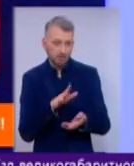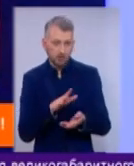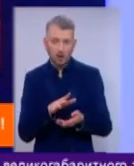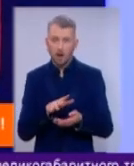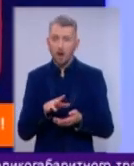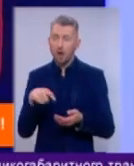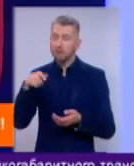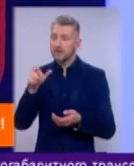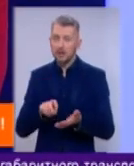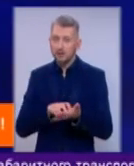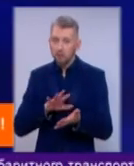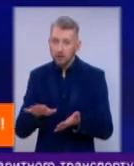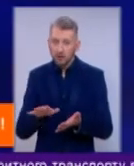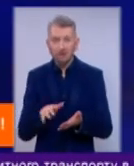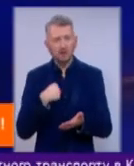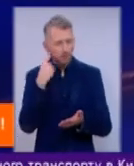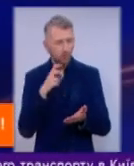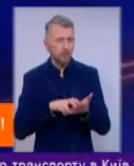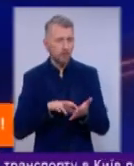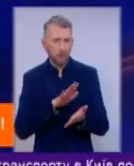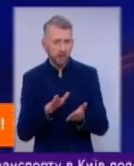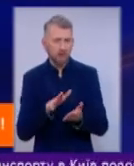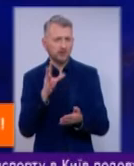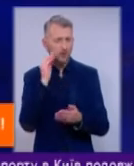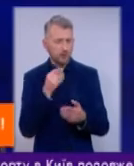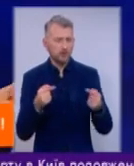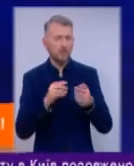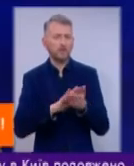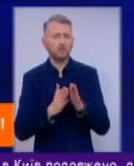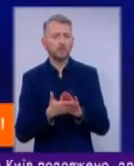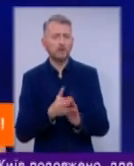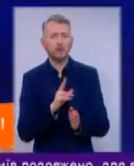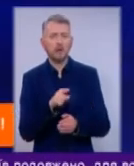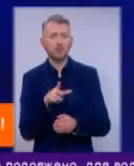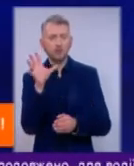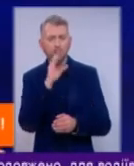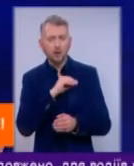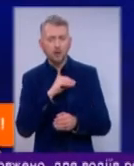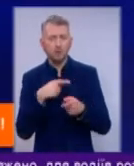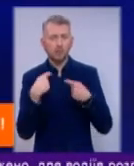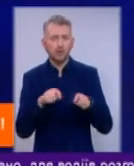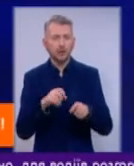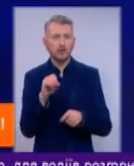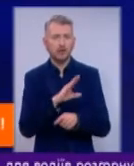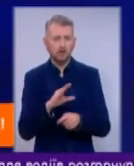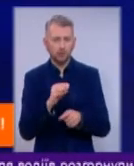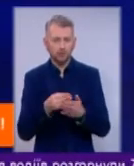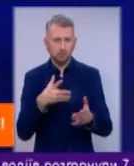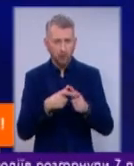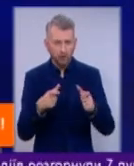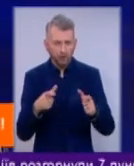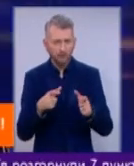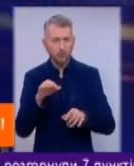думаю, цього він не боїться, особливо зважаючи на певні обставини, як вони змогли продати євробонди восени минулого